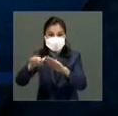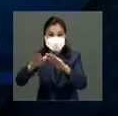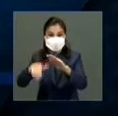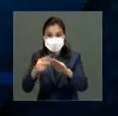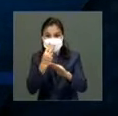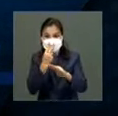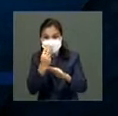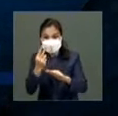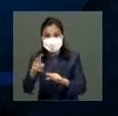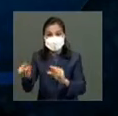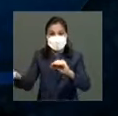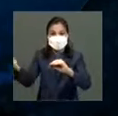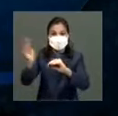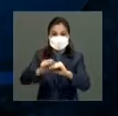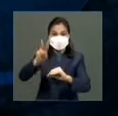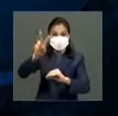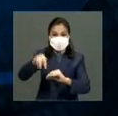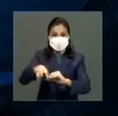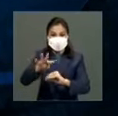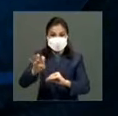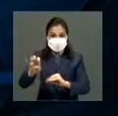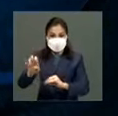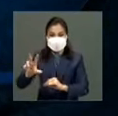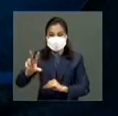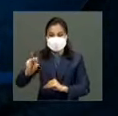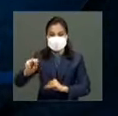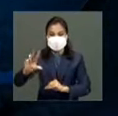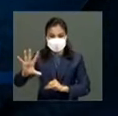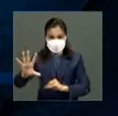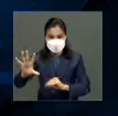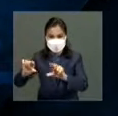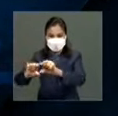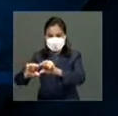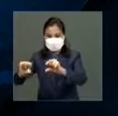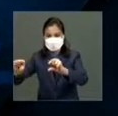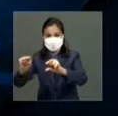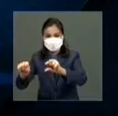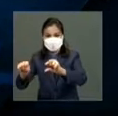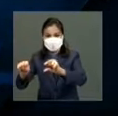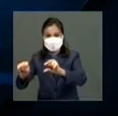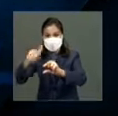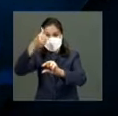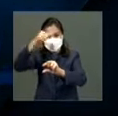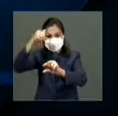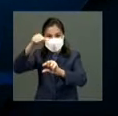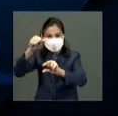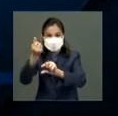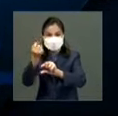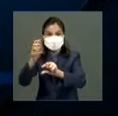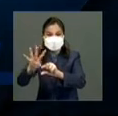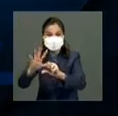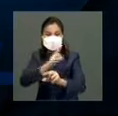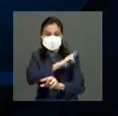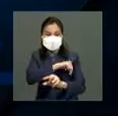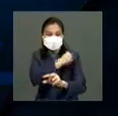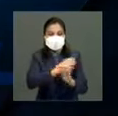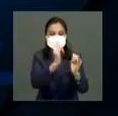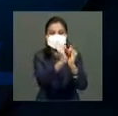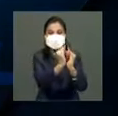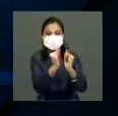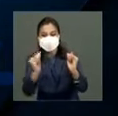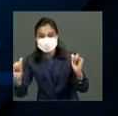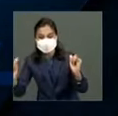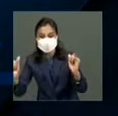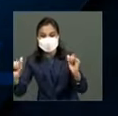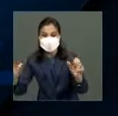ครับเพิ่มขึ้น 2,435 รายนะครับครบ14วันเขาก็จะออกไปจากโรงพยาบาลครบ14วันออกไปช่วง